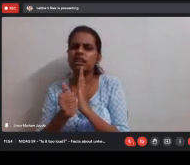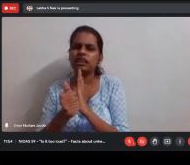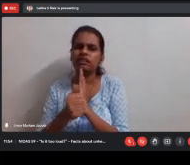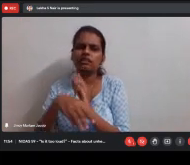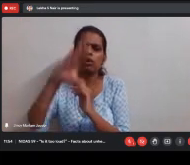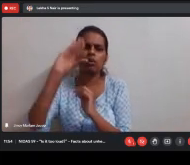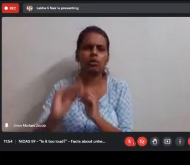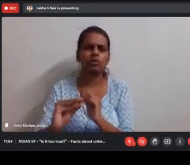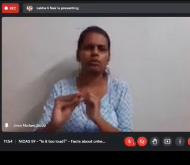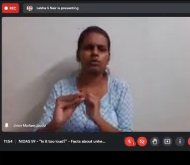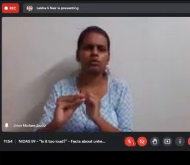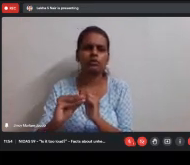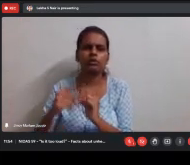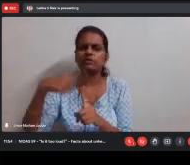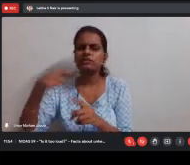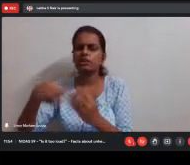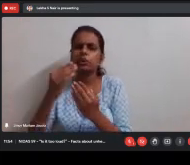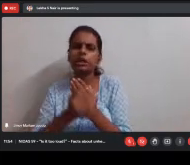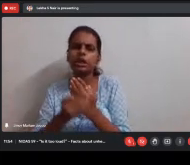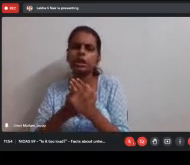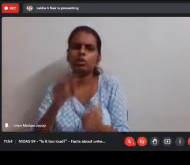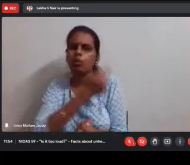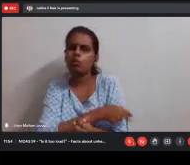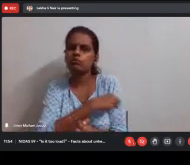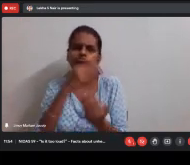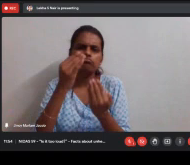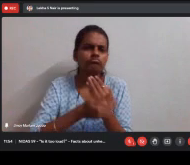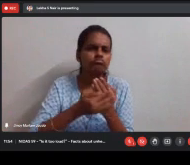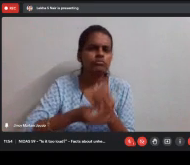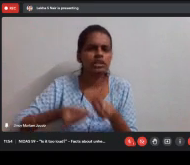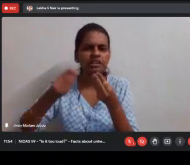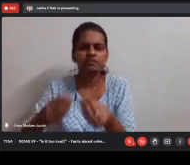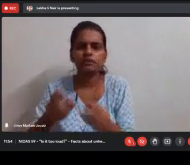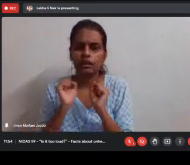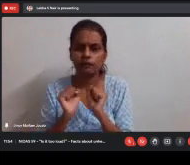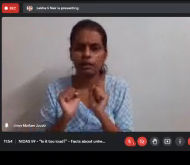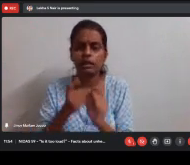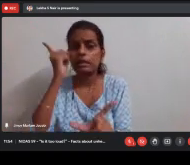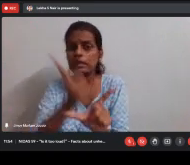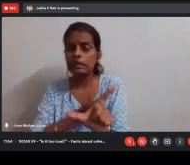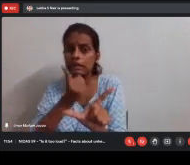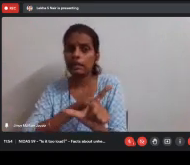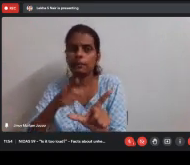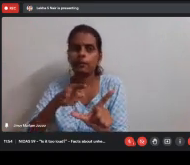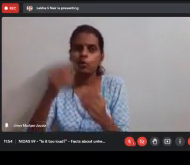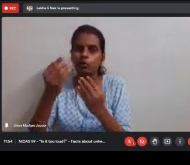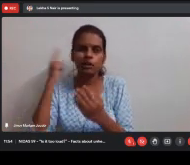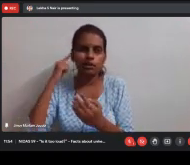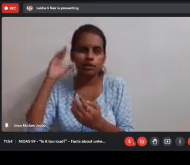കാര്യമാണ് ഡിമെൻഷ്യ അല്ലെങ്കിൽ ഓർമ്മക്കുറവ് എന്ന് പറയുന്നത്. ഓർമ്മക്കുറവ്, കോഗ്നിറ്റീവ് ഡിക്ലൈൻ, അതായത്